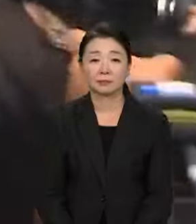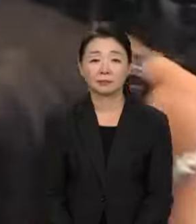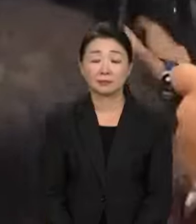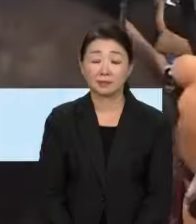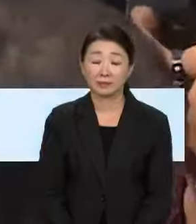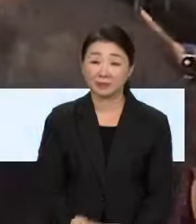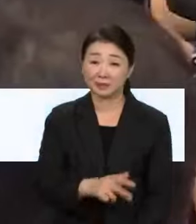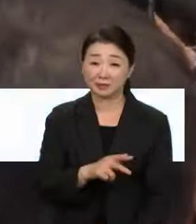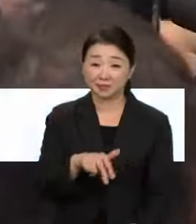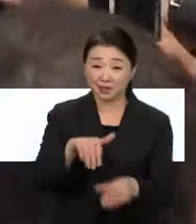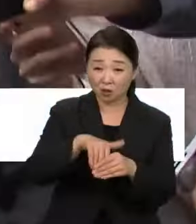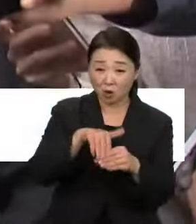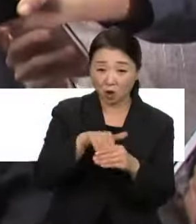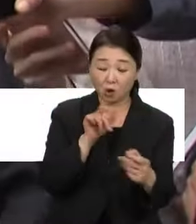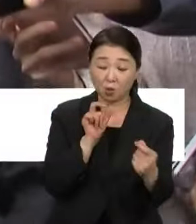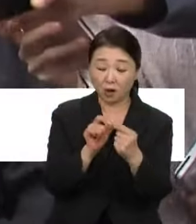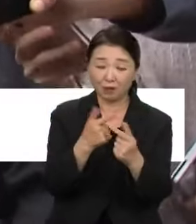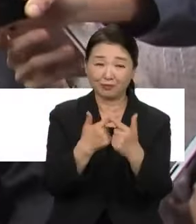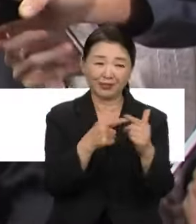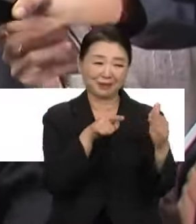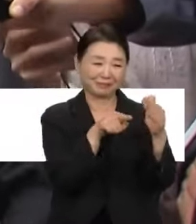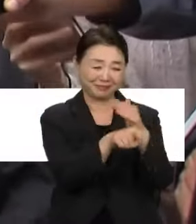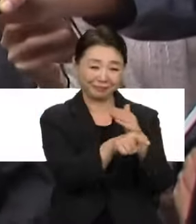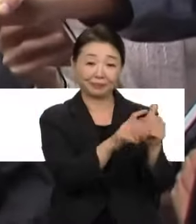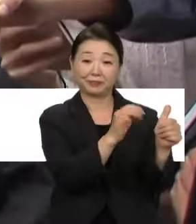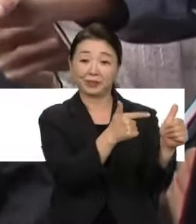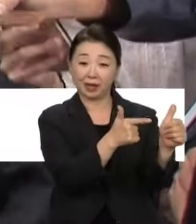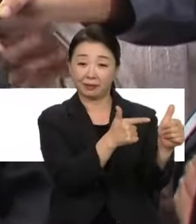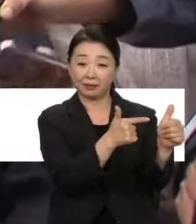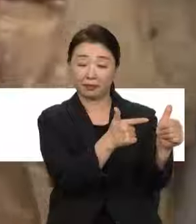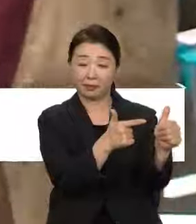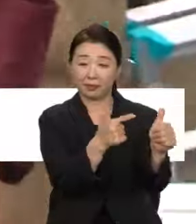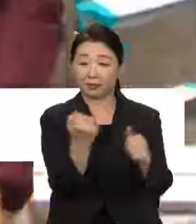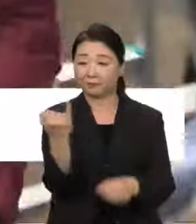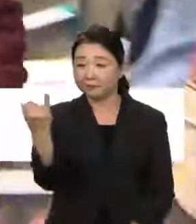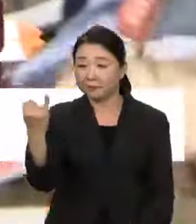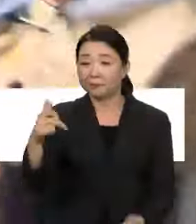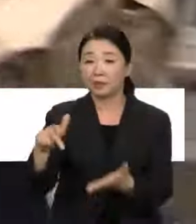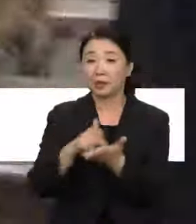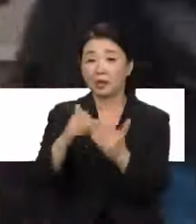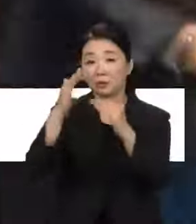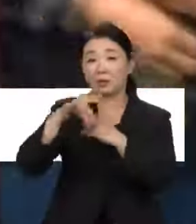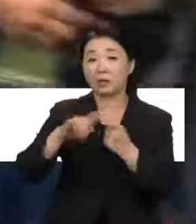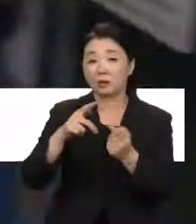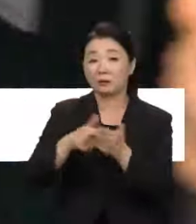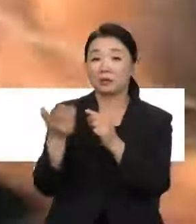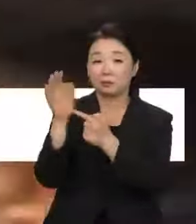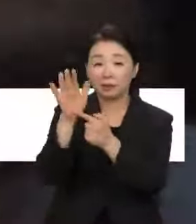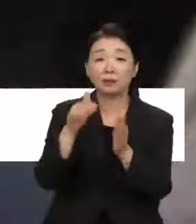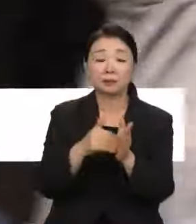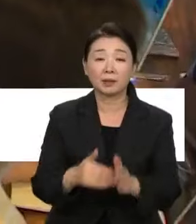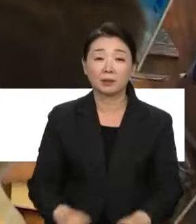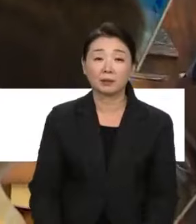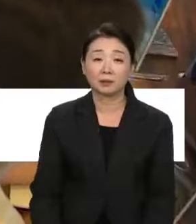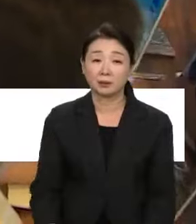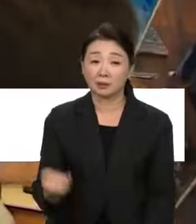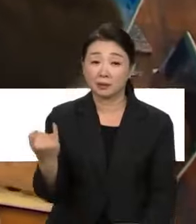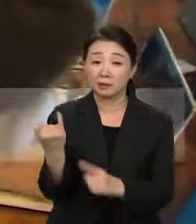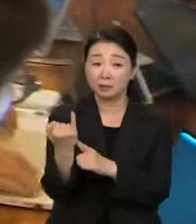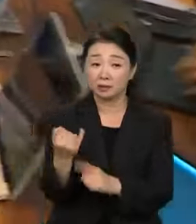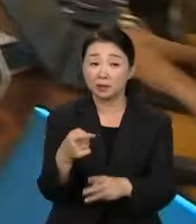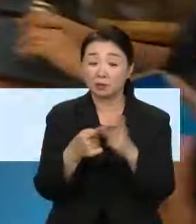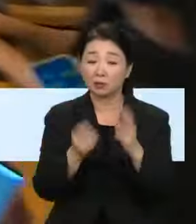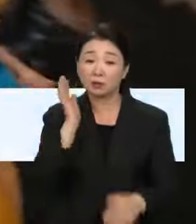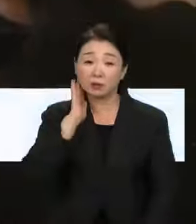재보궐선거를 앞두고 부산을 찾은 한동훈 국민의힘 대표가 김 여사의 카카오톡 메시지에 대해 입장을 밝혔습니다. 김 여사가